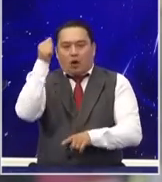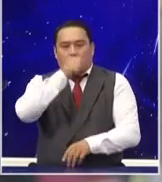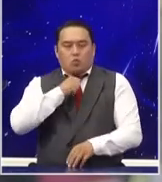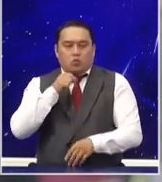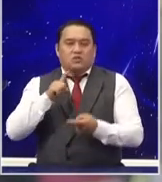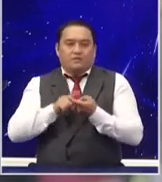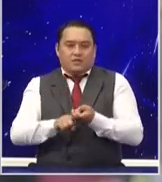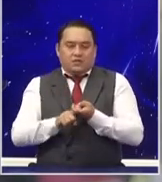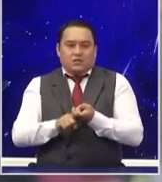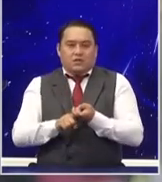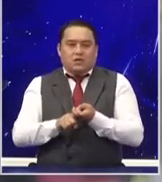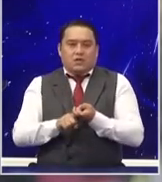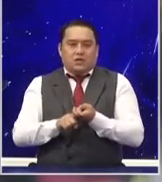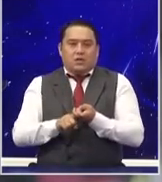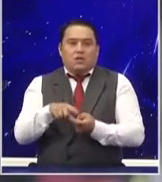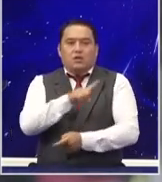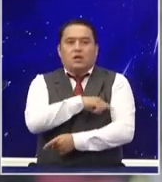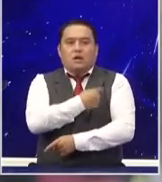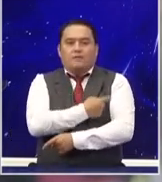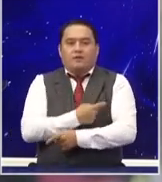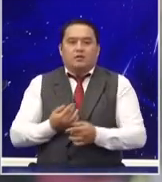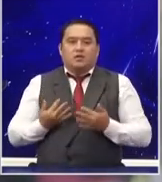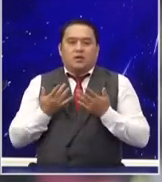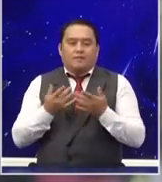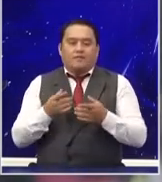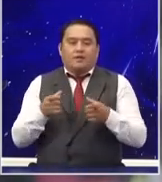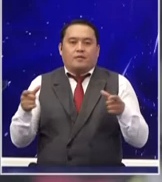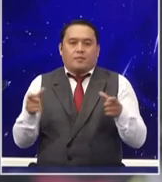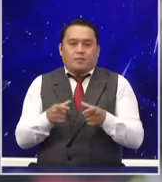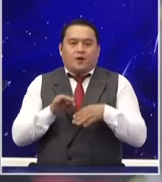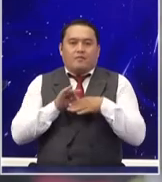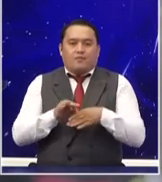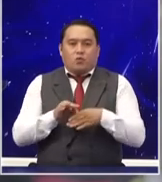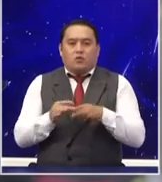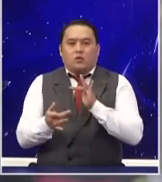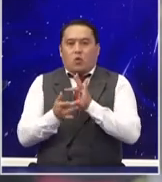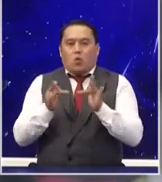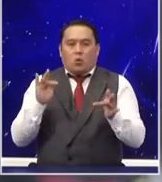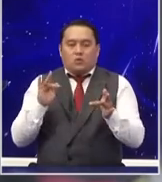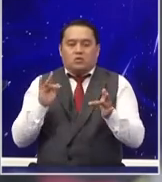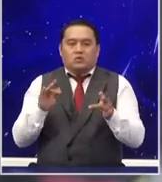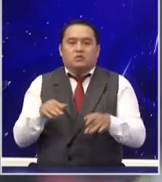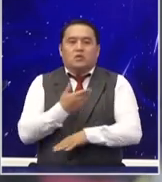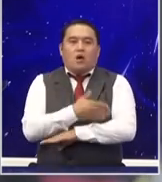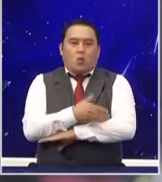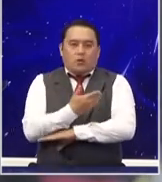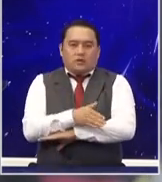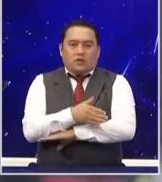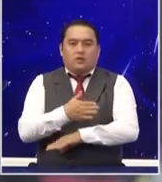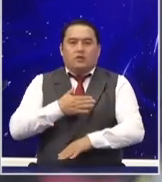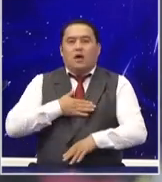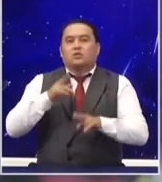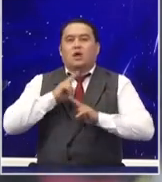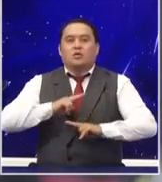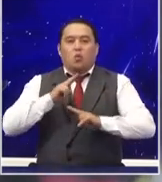в связи с санитарными требованиями эти занятия мы проводим в онлайн-режиме и на свежем воздухе. Наши